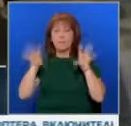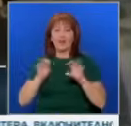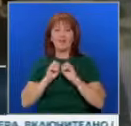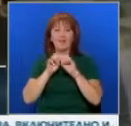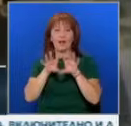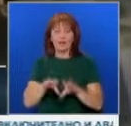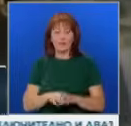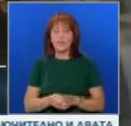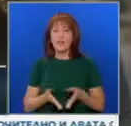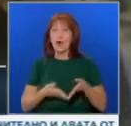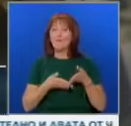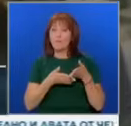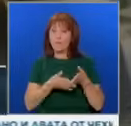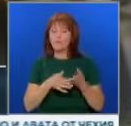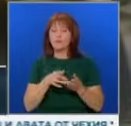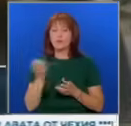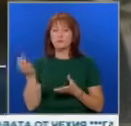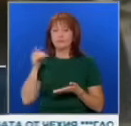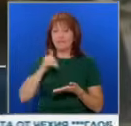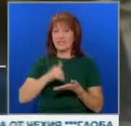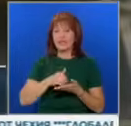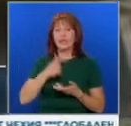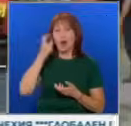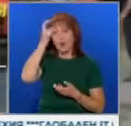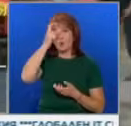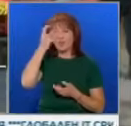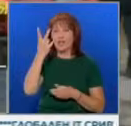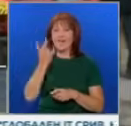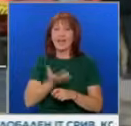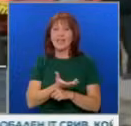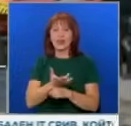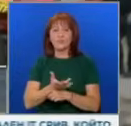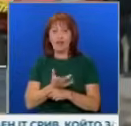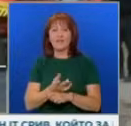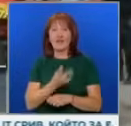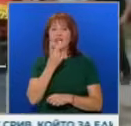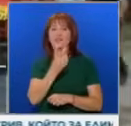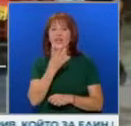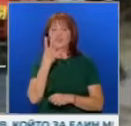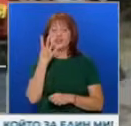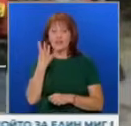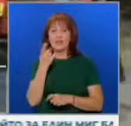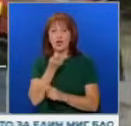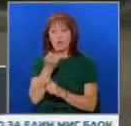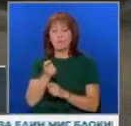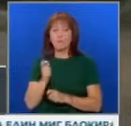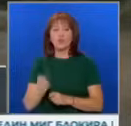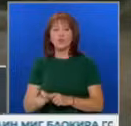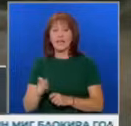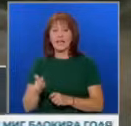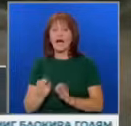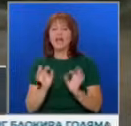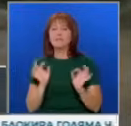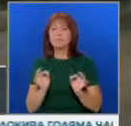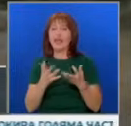В помощ на българските огнеборци от Турция пристигнаха 2 хеликоптера, 24 пожарникари с специализирана техника за гасене на